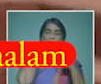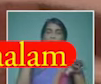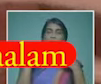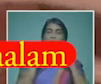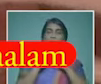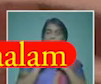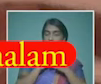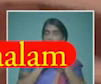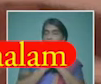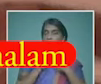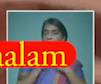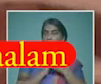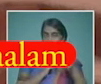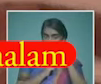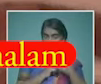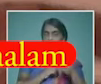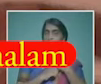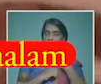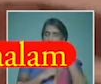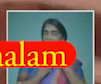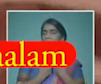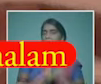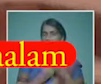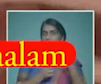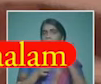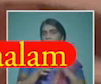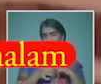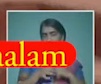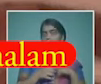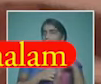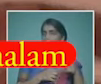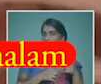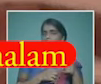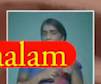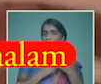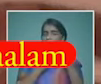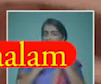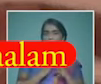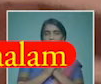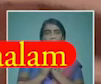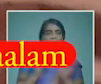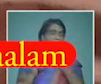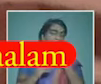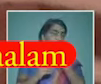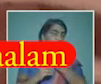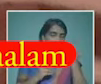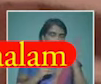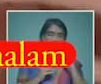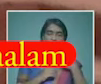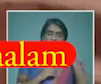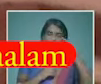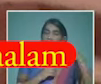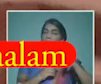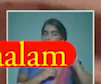விரைவில் அந்த பிரச்சனை தீர்க்கப்படும் என்று நம்புகின்றேன். அவர் அமைச்சராக பொறுப்பில் அந்த அமைச்சனுடைய பொறுப்பாக